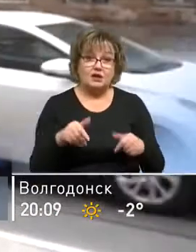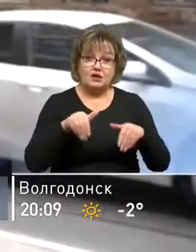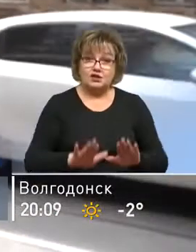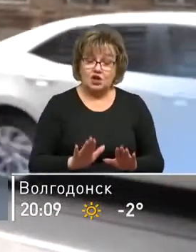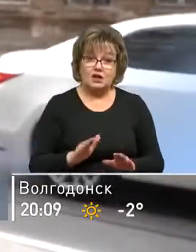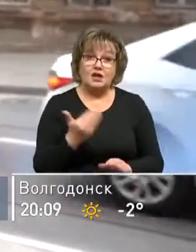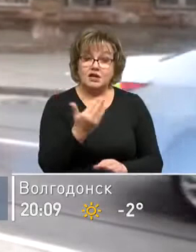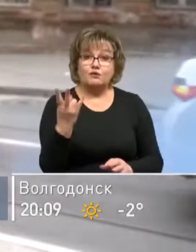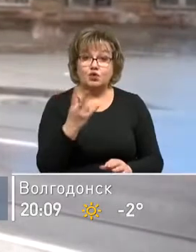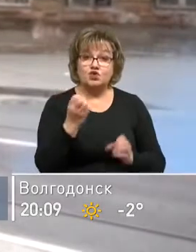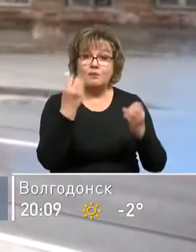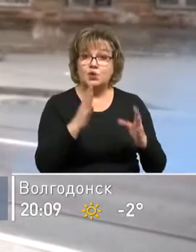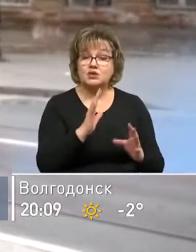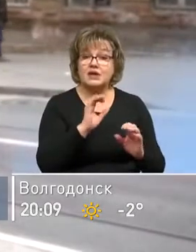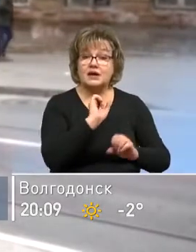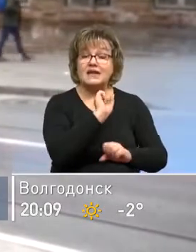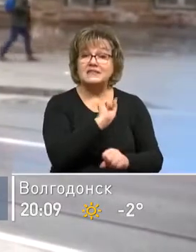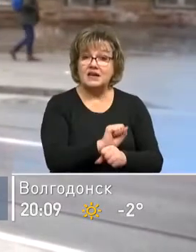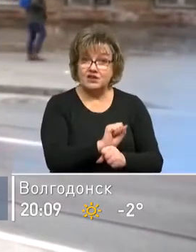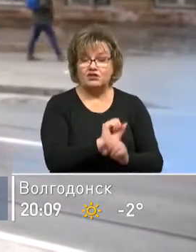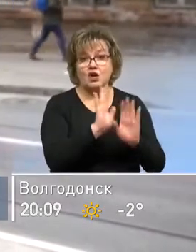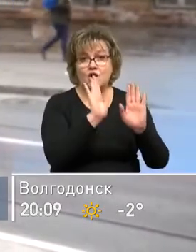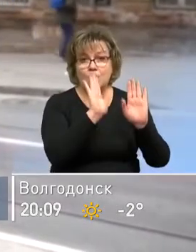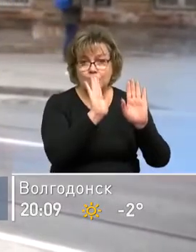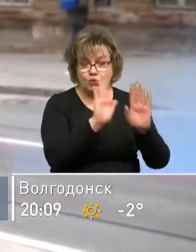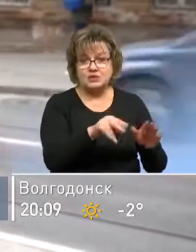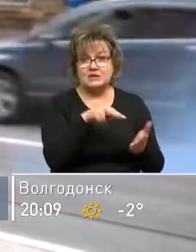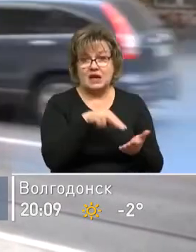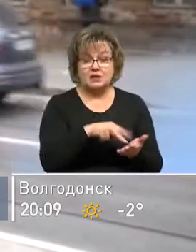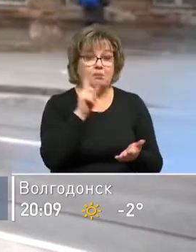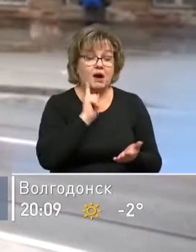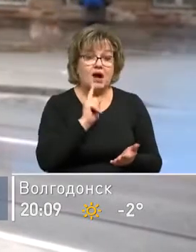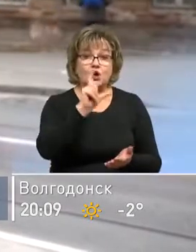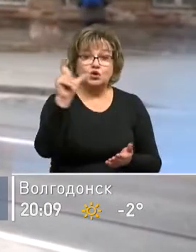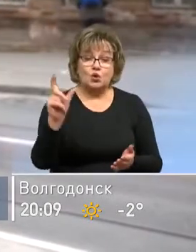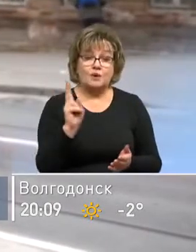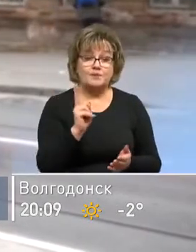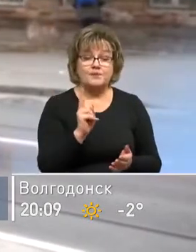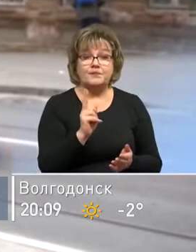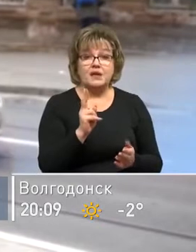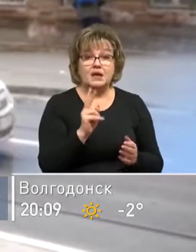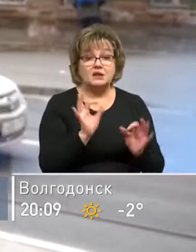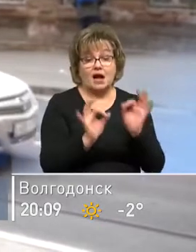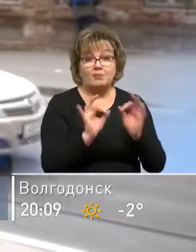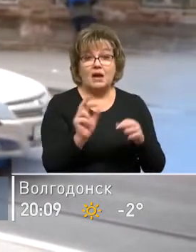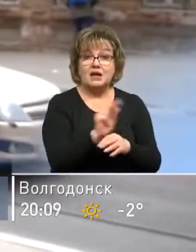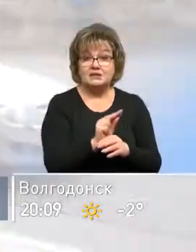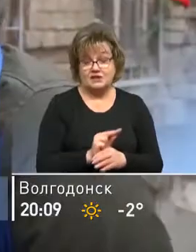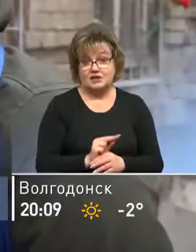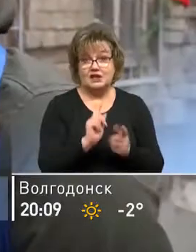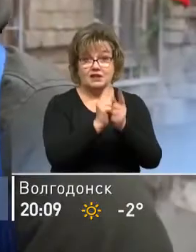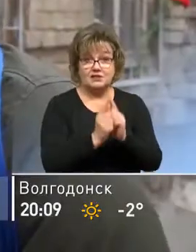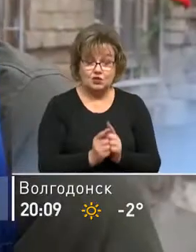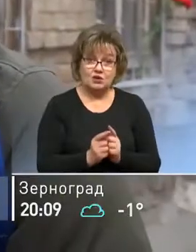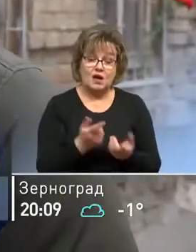его надо просто к сервировать и пускай стоит пока не найдется тот кто его нормально на отреставрирует или реконструирует